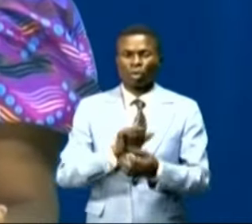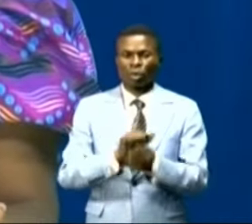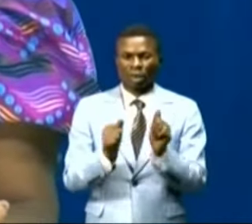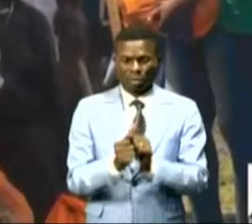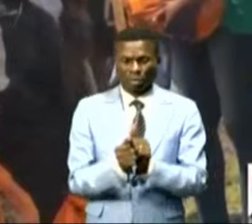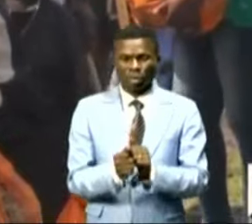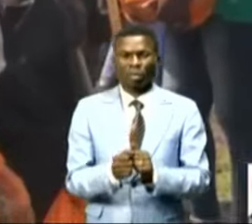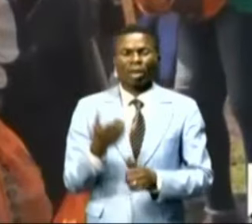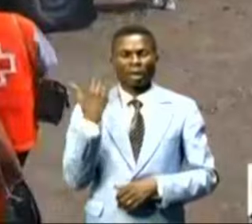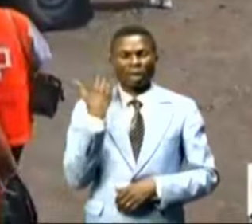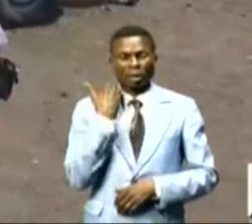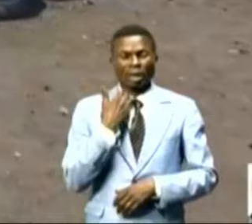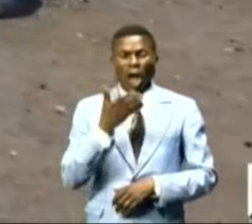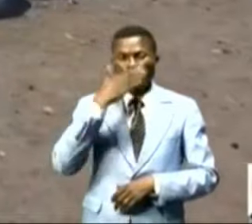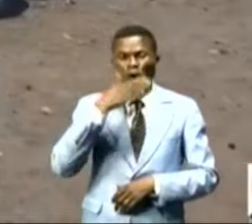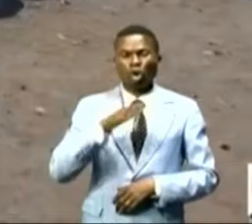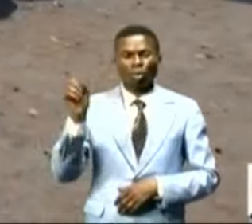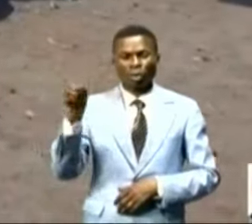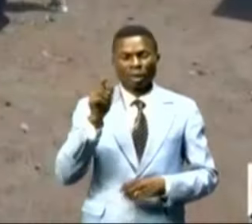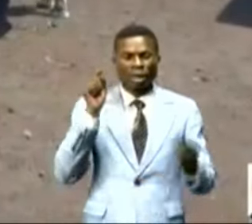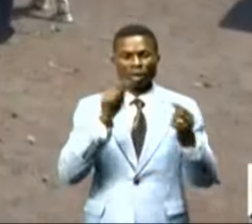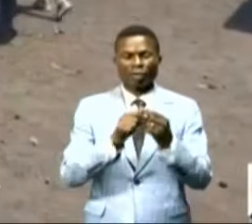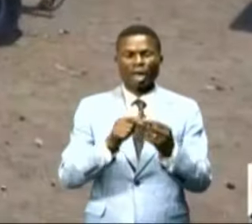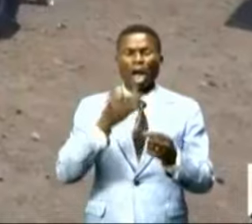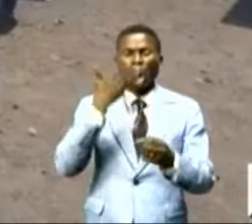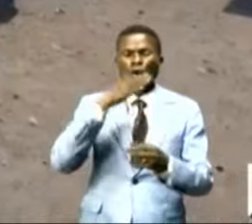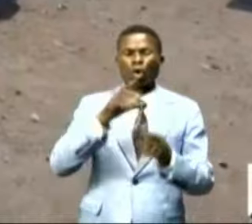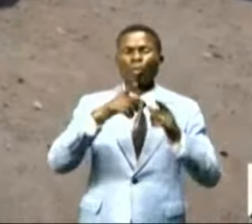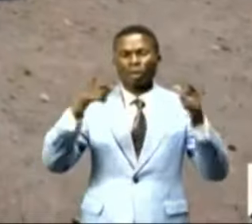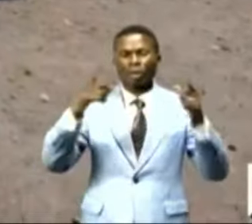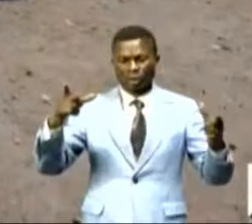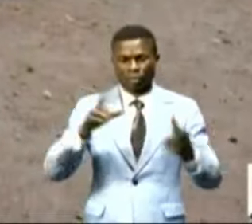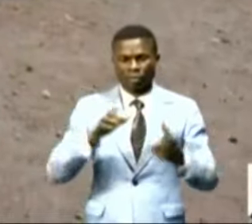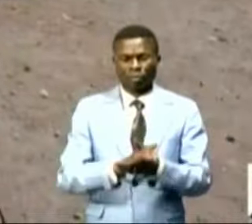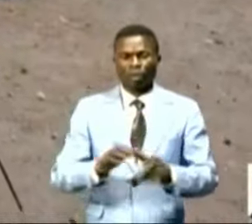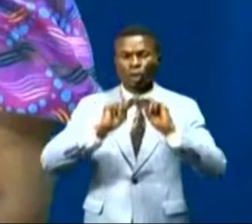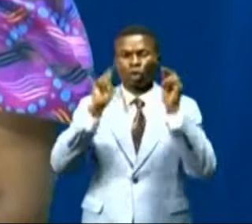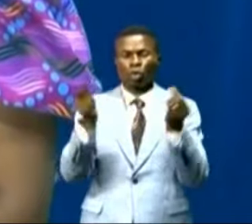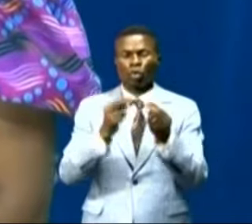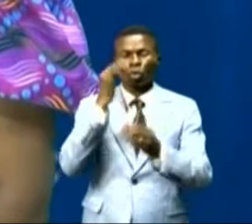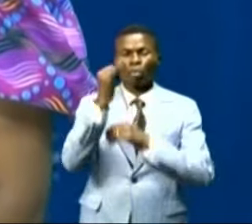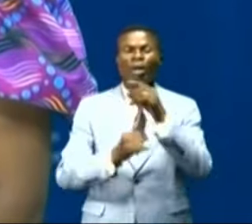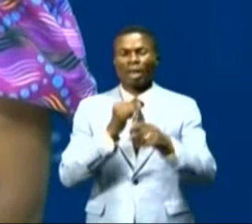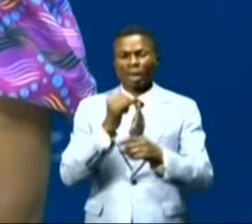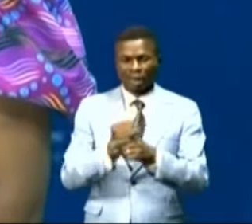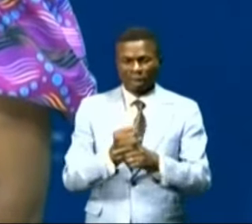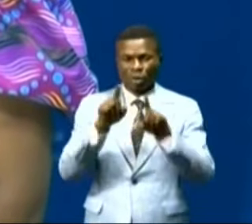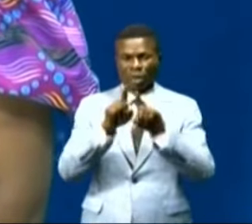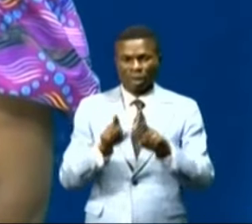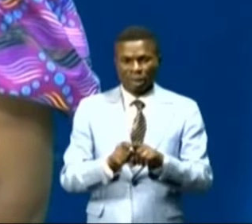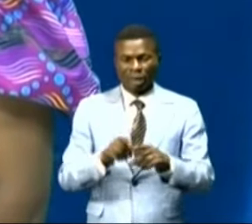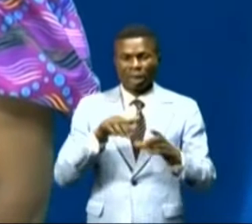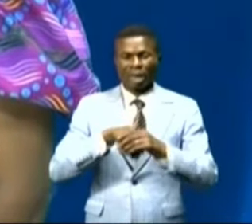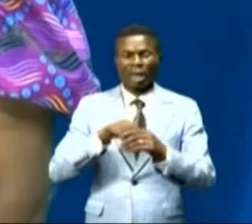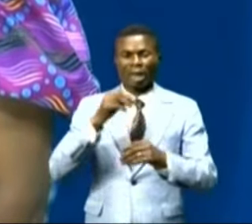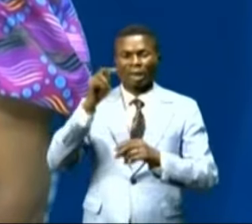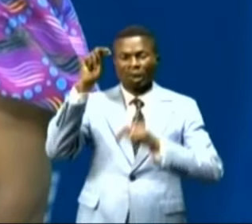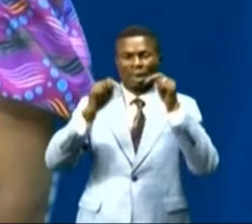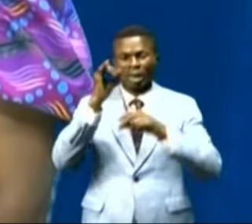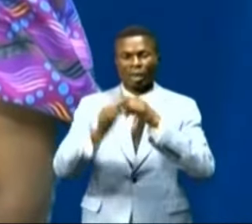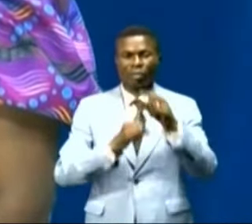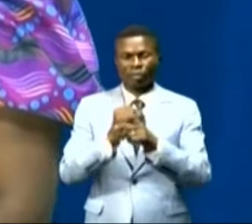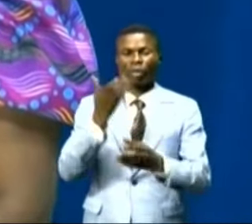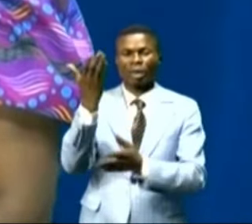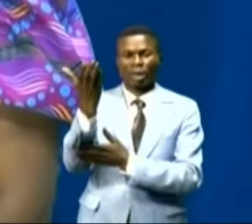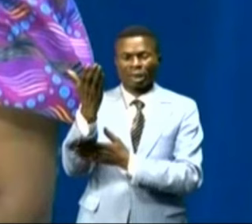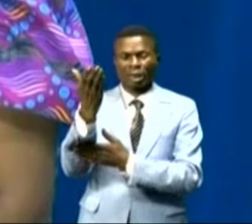des centres de santé vers les hôpitaux de référence. Nous sommes un mouvement international aussi et au niveau international, l'appel a été lancé